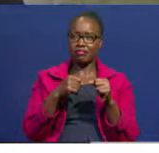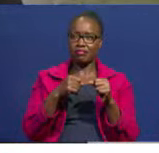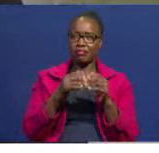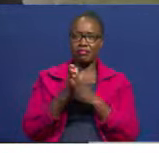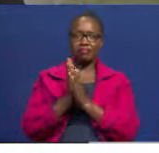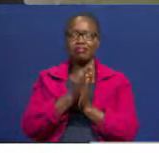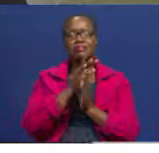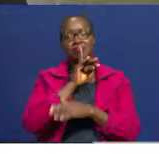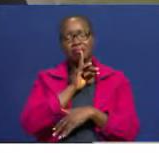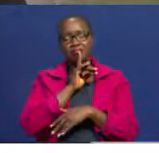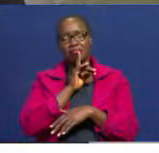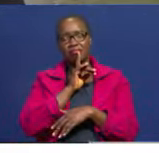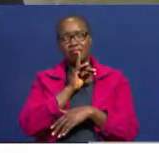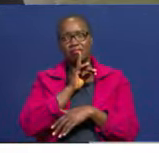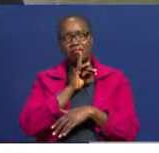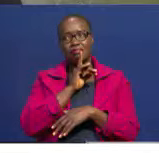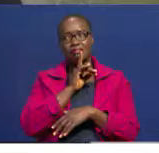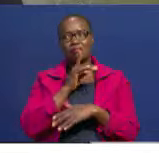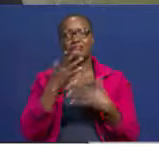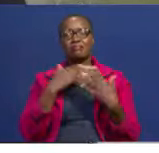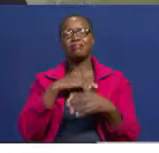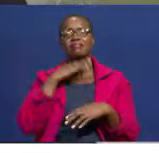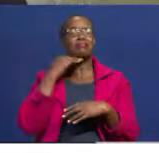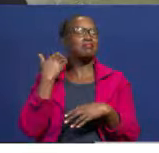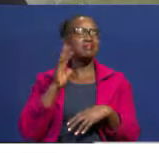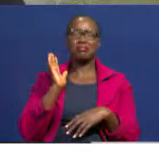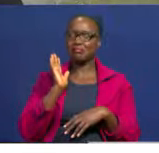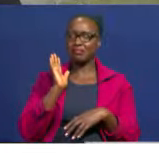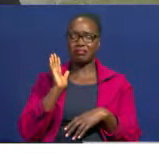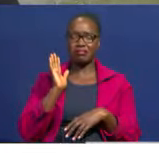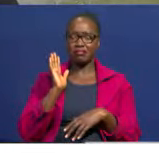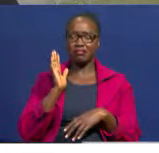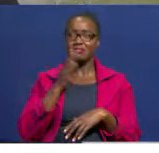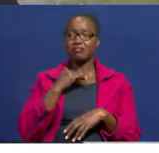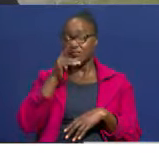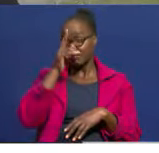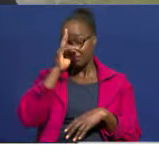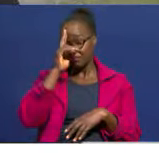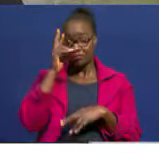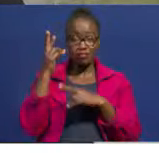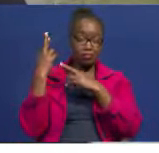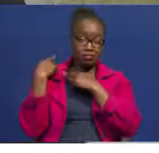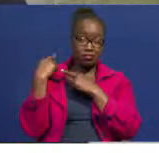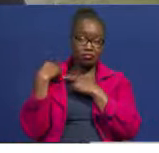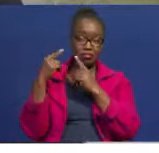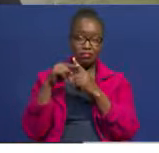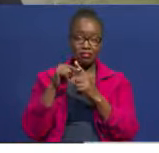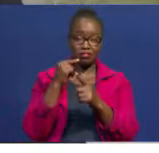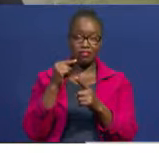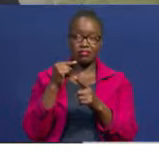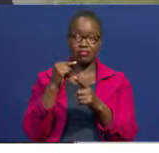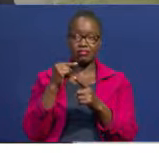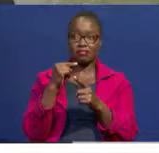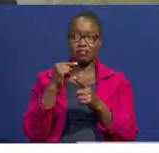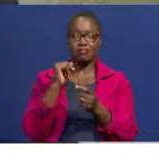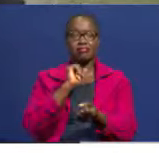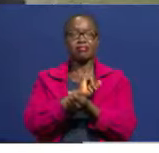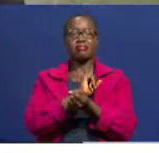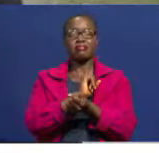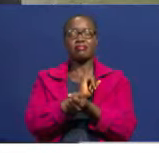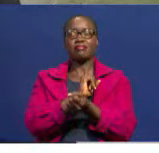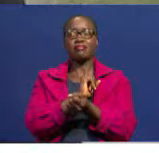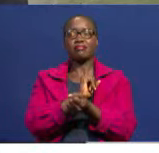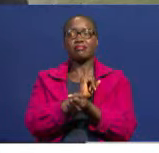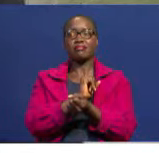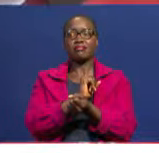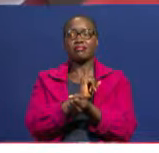Historia kunyamazia hii kesi na watu wanakufa, tutaki. Tunataka polisi ambaye yote aliua ashikwe na